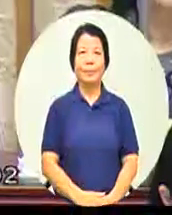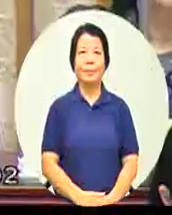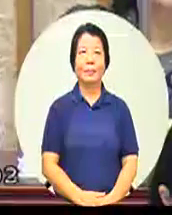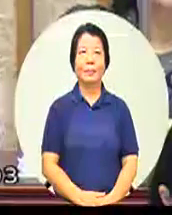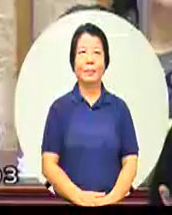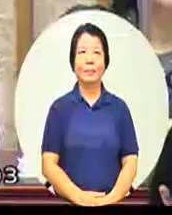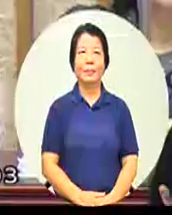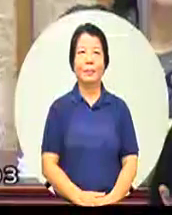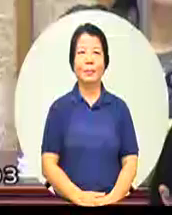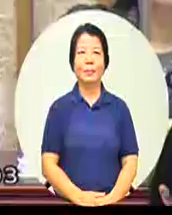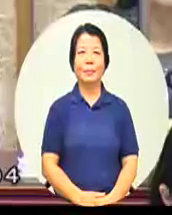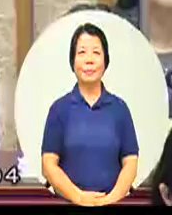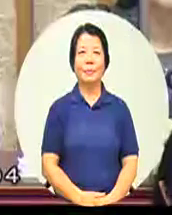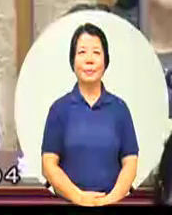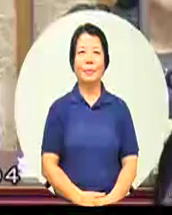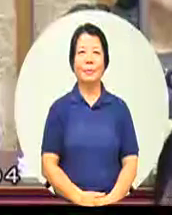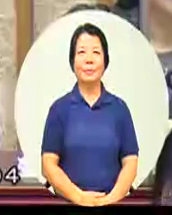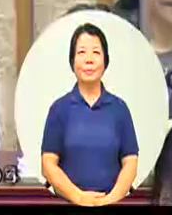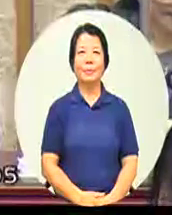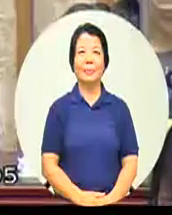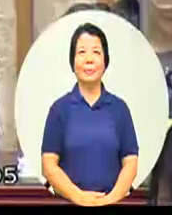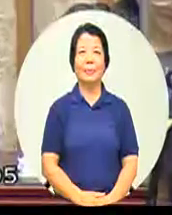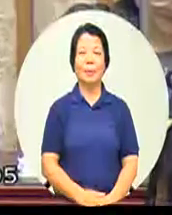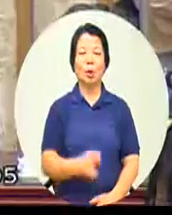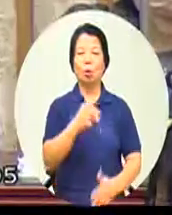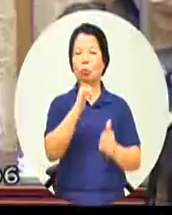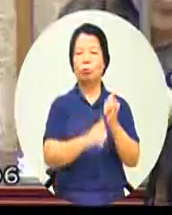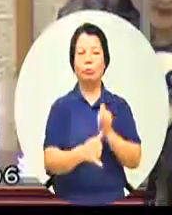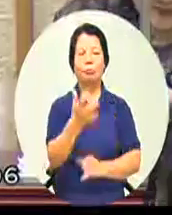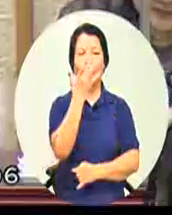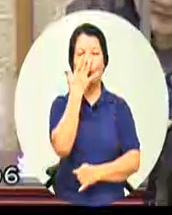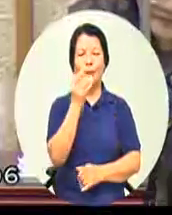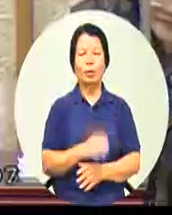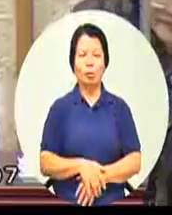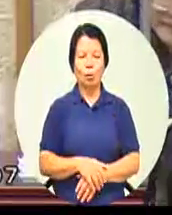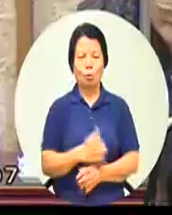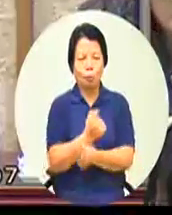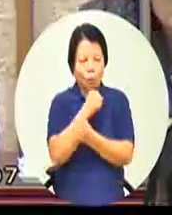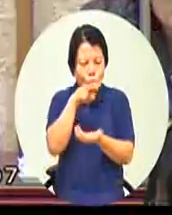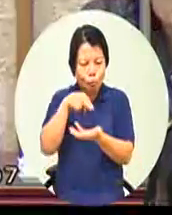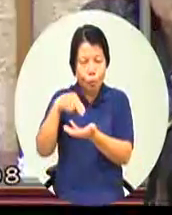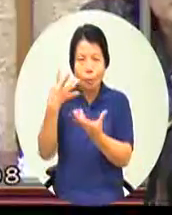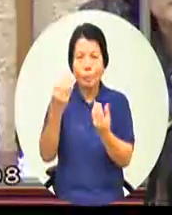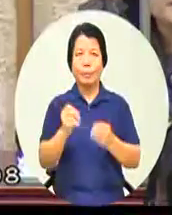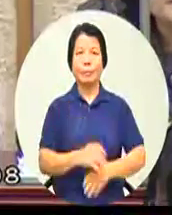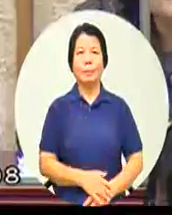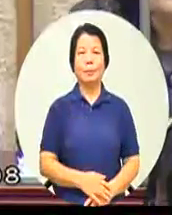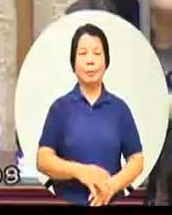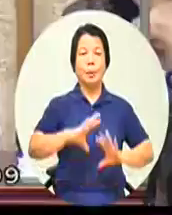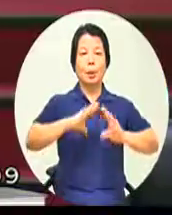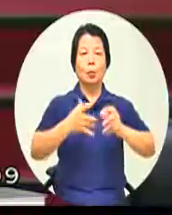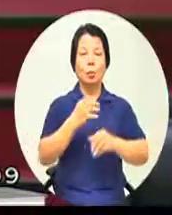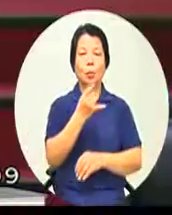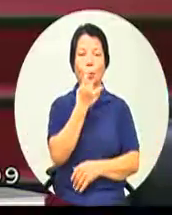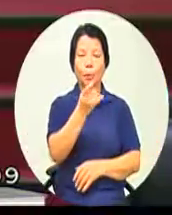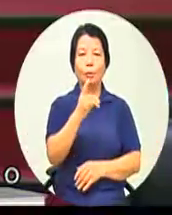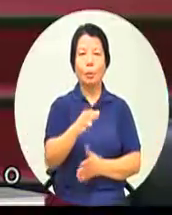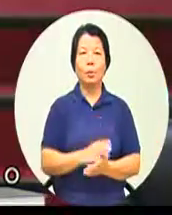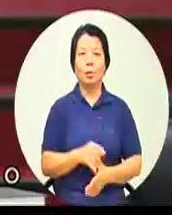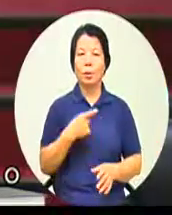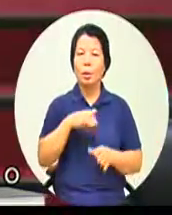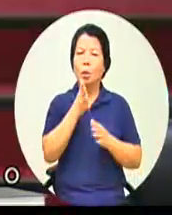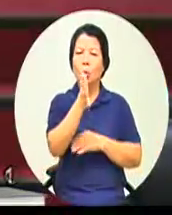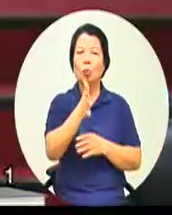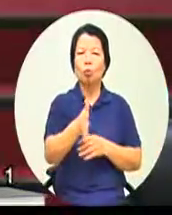有，歹势，我历史真正无，我唔知影，无注意去看这个部分。 这国语应该叫做一问三不知了